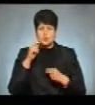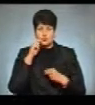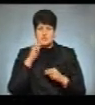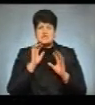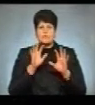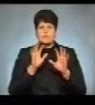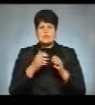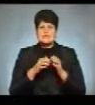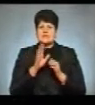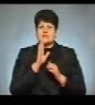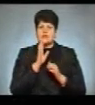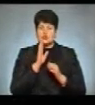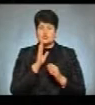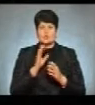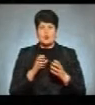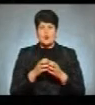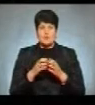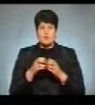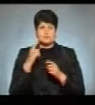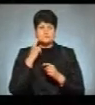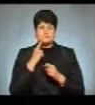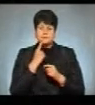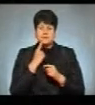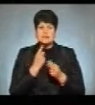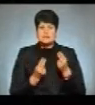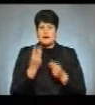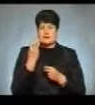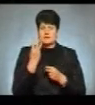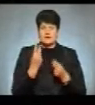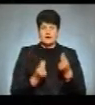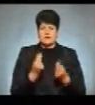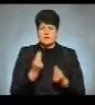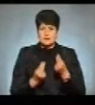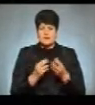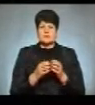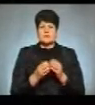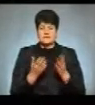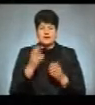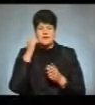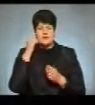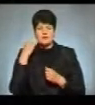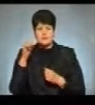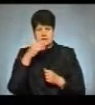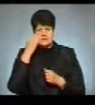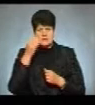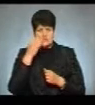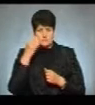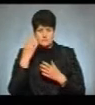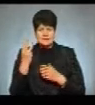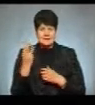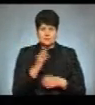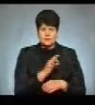волейболу серед жіночих команд з порушеннями слуху. Зіграли три гри, результати команд такі. Київ переміг Закарпаття з рахунком